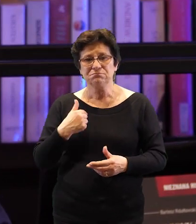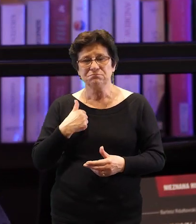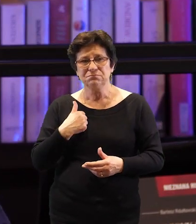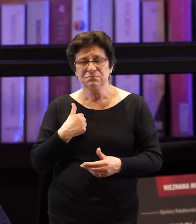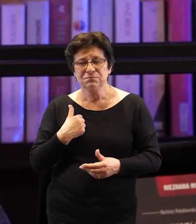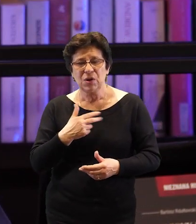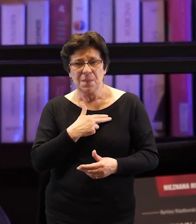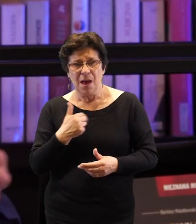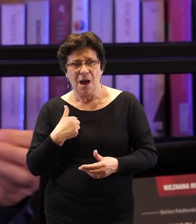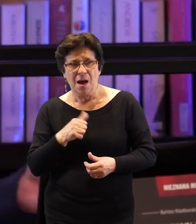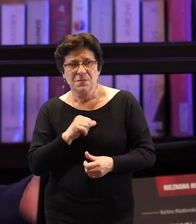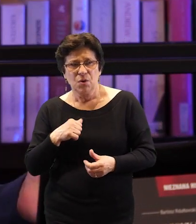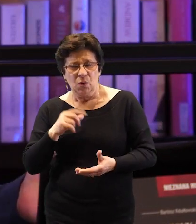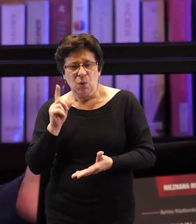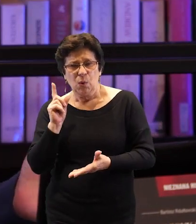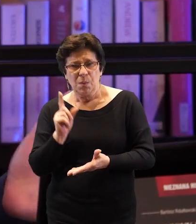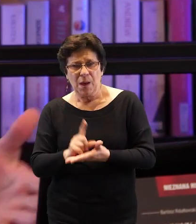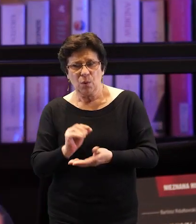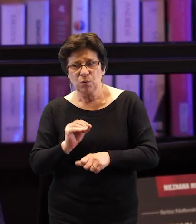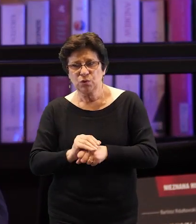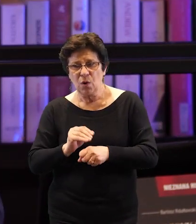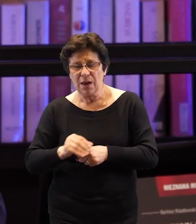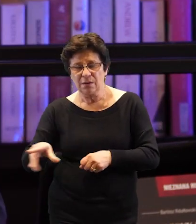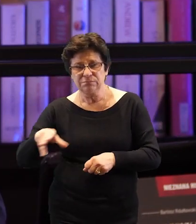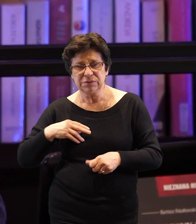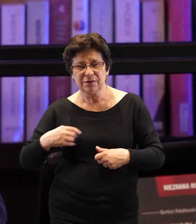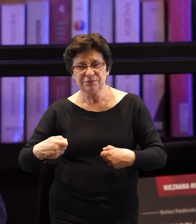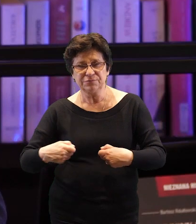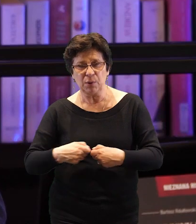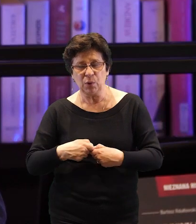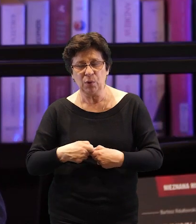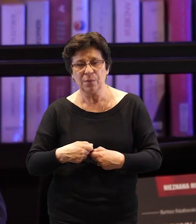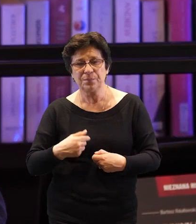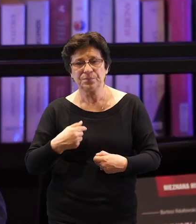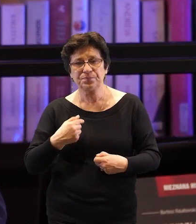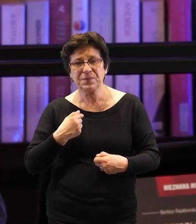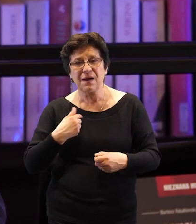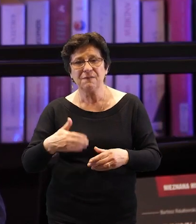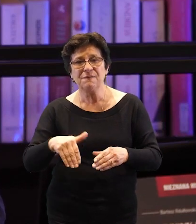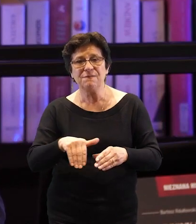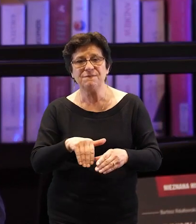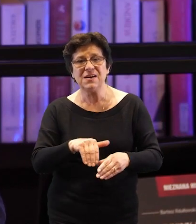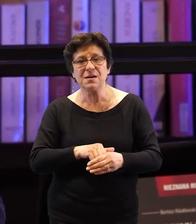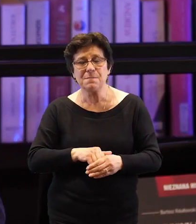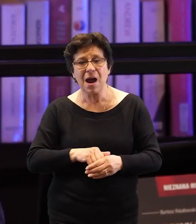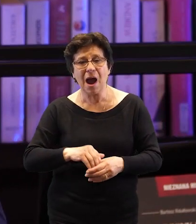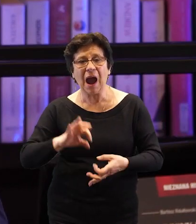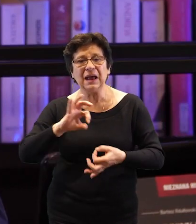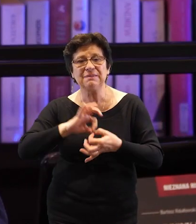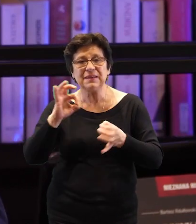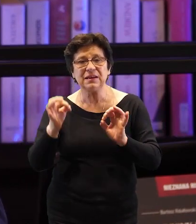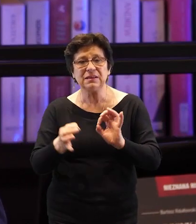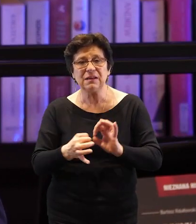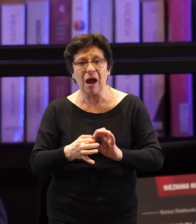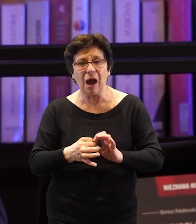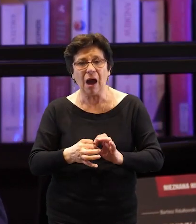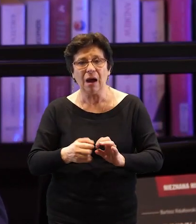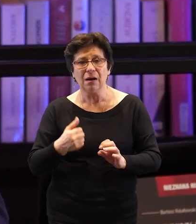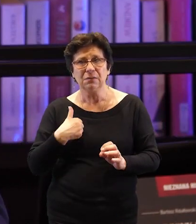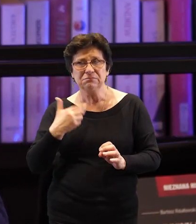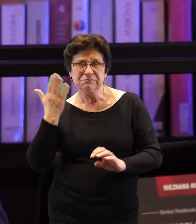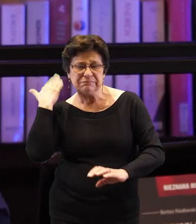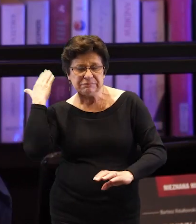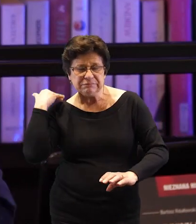udało o tyle, że firma z Gdyni podjęła się kilkanaście lat